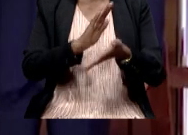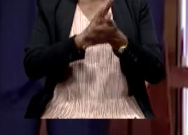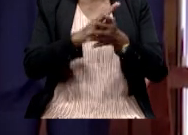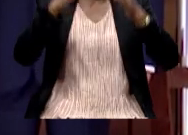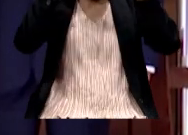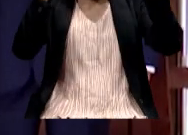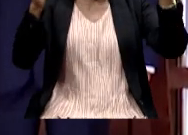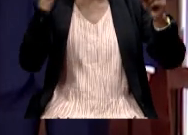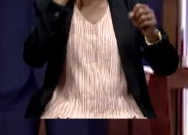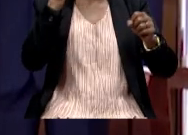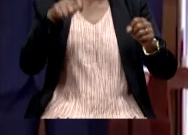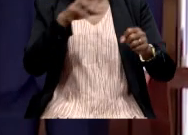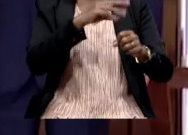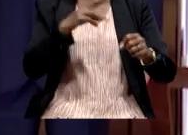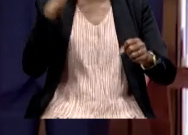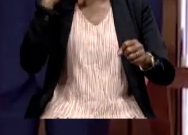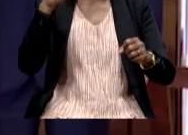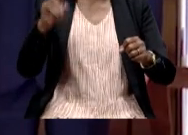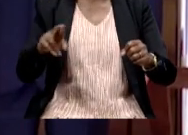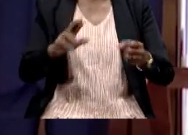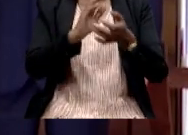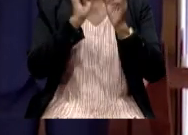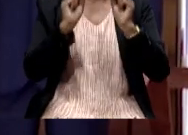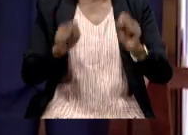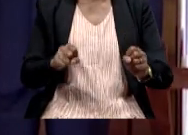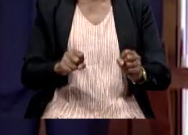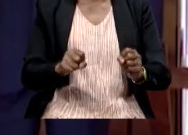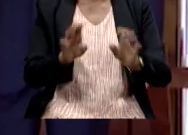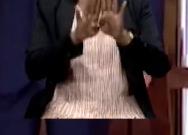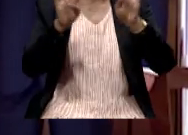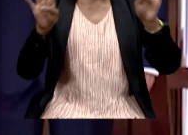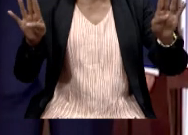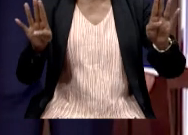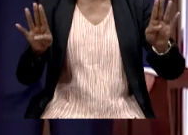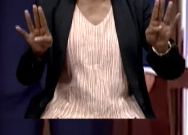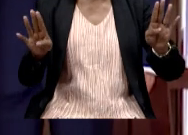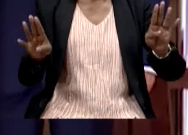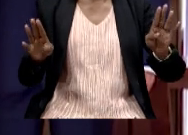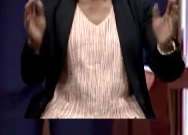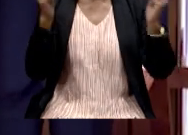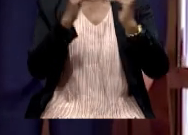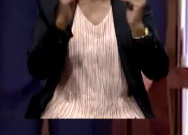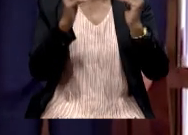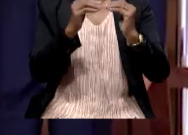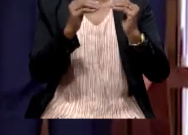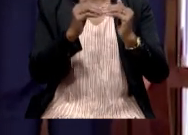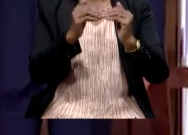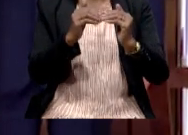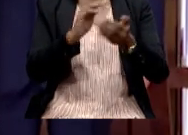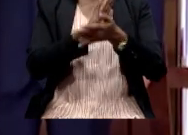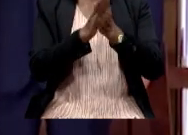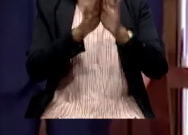Ukraina bergensi lynskey untuk membuka ruang dialog dalam rangka